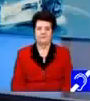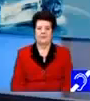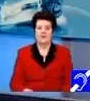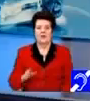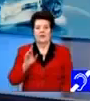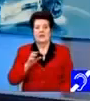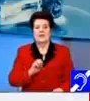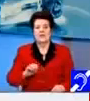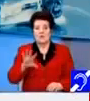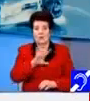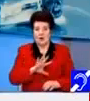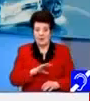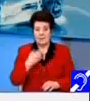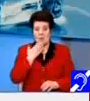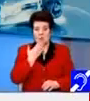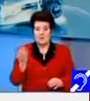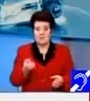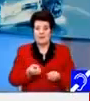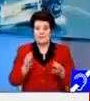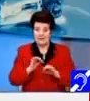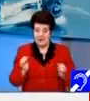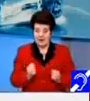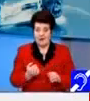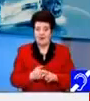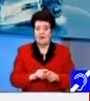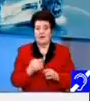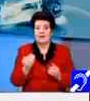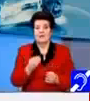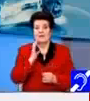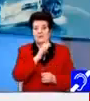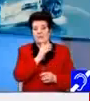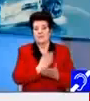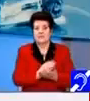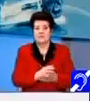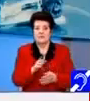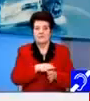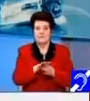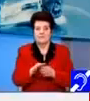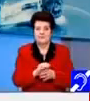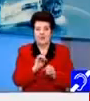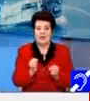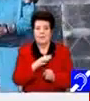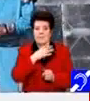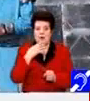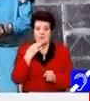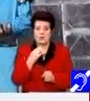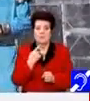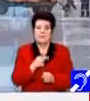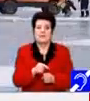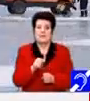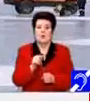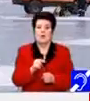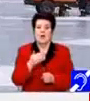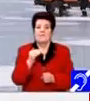Dacă în Europa iarna își trăiește ultimele zile, nordul Mongoliei este stăpână absolută. Este și cel mai bun moment pentru Festivalul